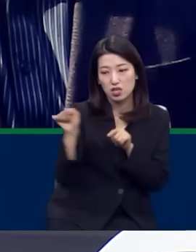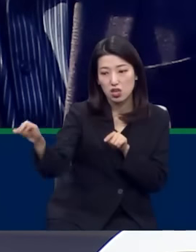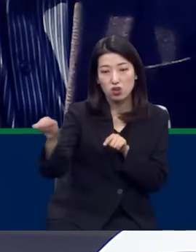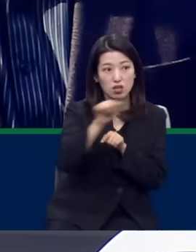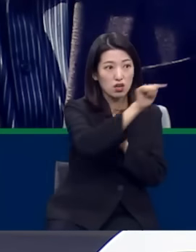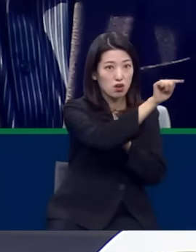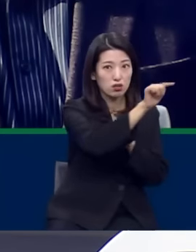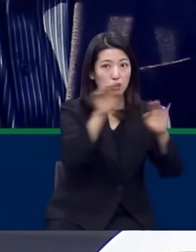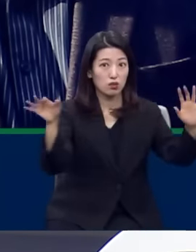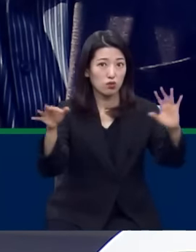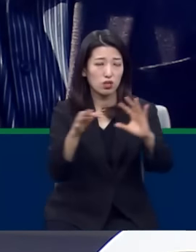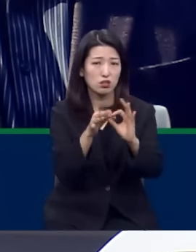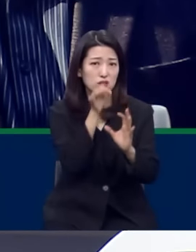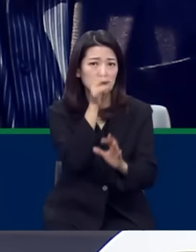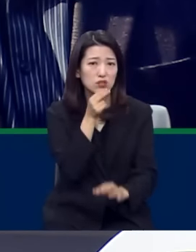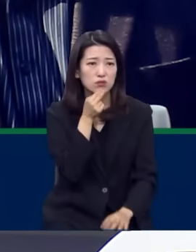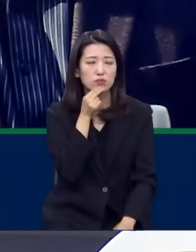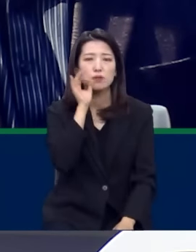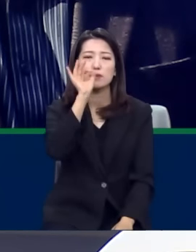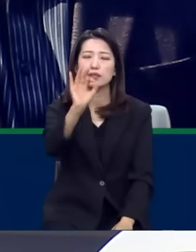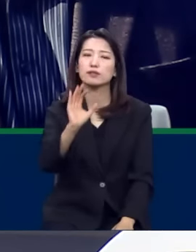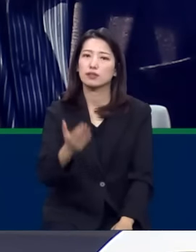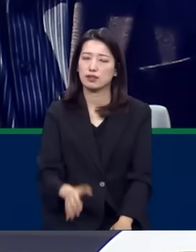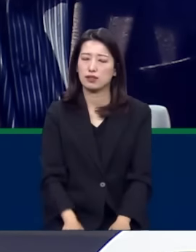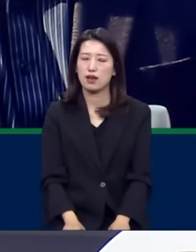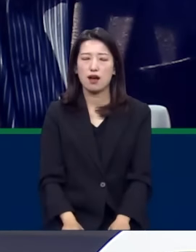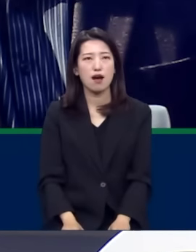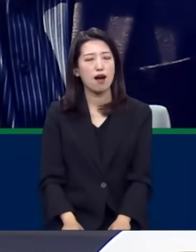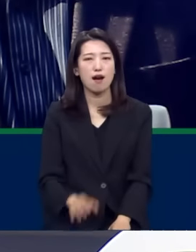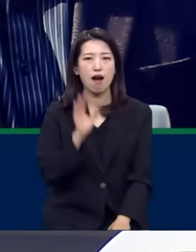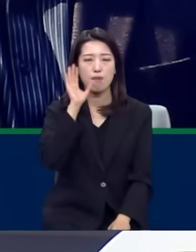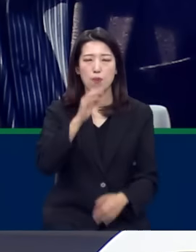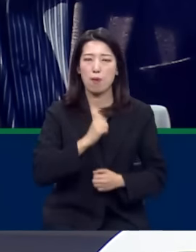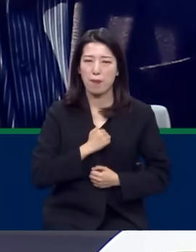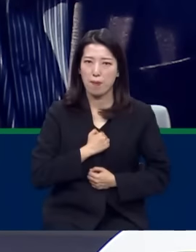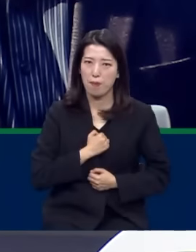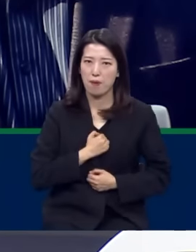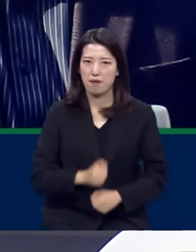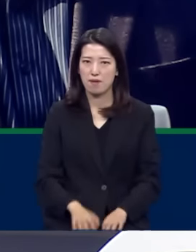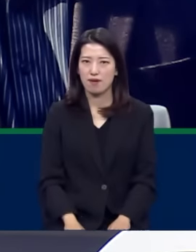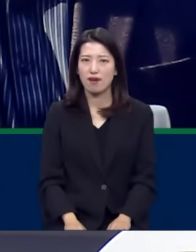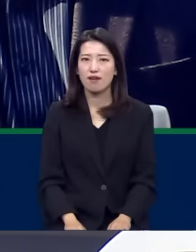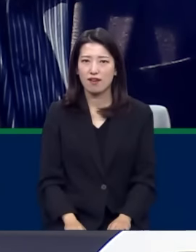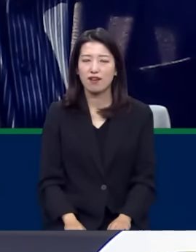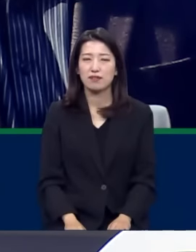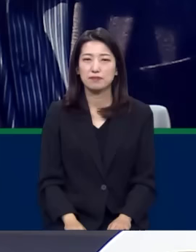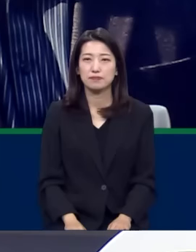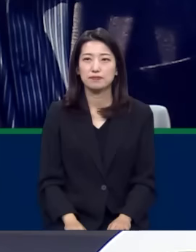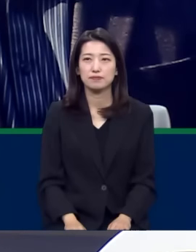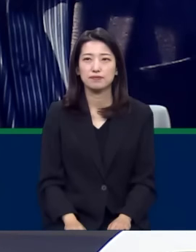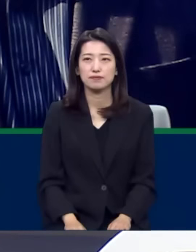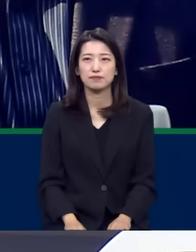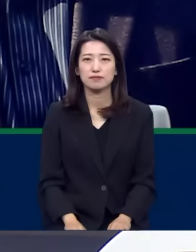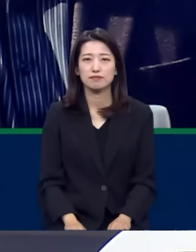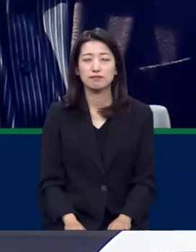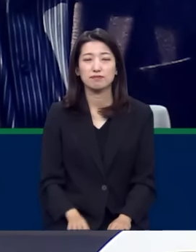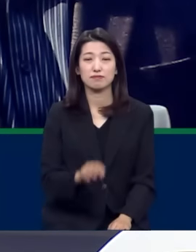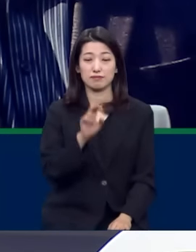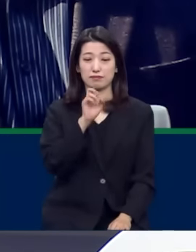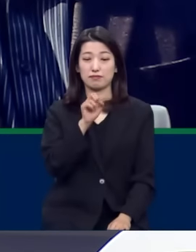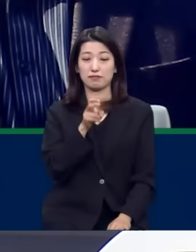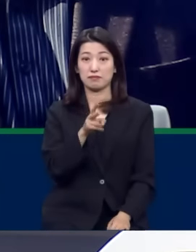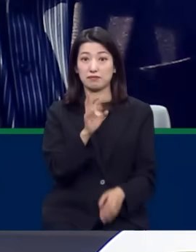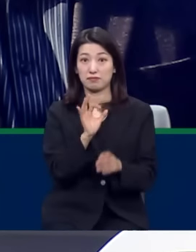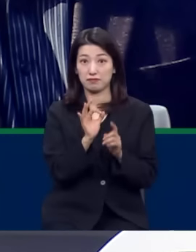되긴 했지만 갖고 있는 건 상당히 있어 보이고 하지만 그럼에도 불구하고 구속이 돼서 이제 눈앞에서 어떤이 언론이나 이런 데에서 좀